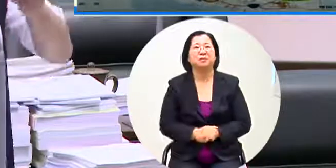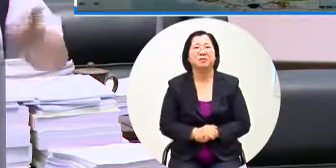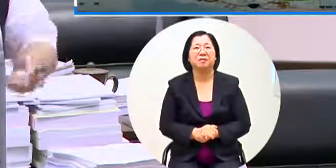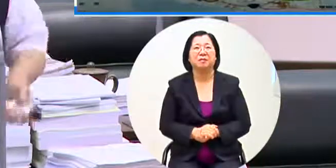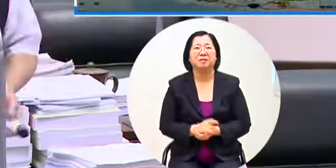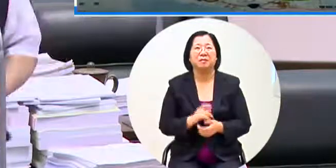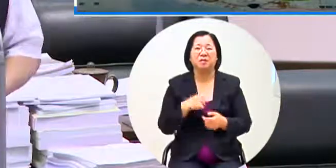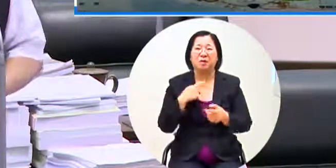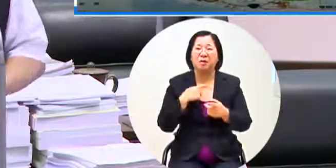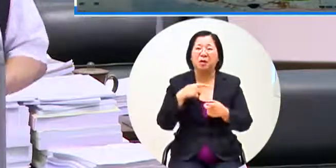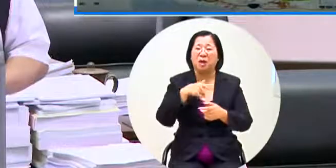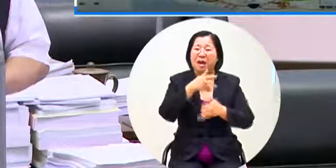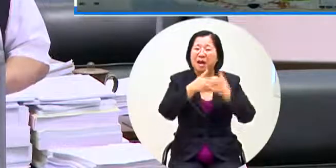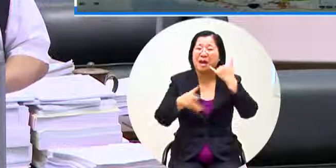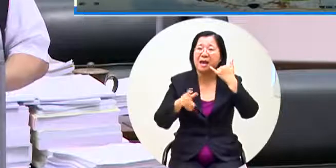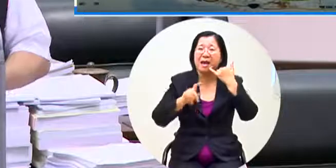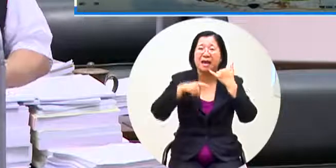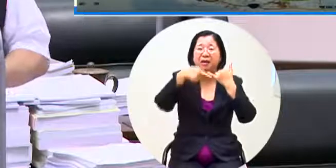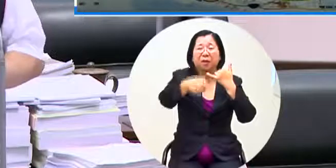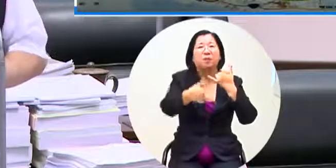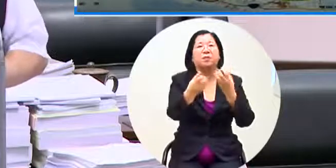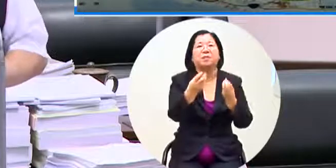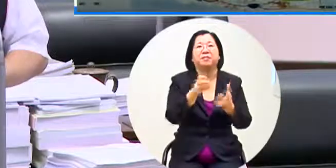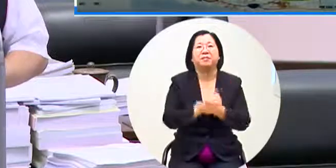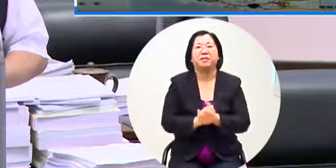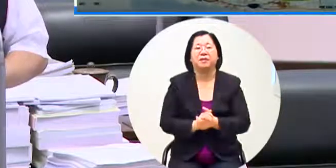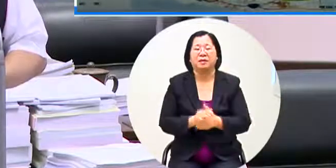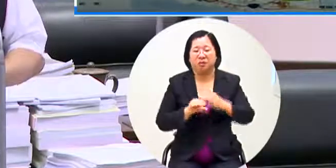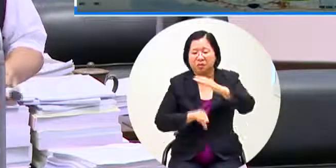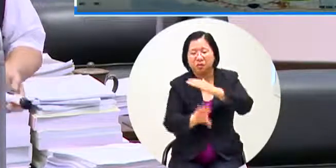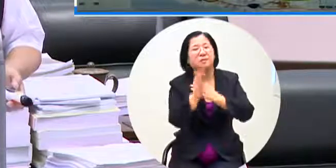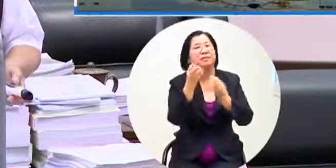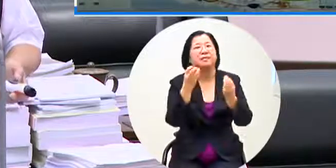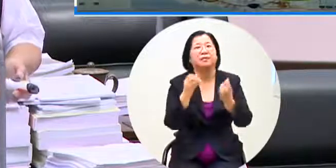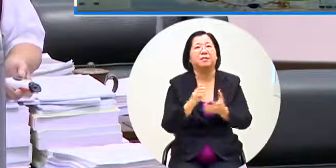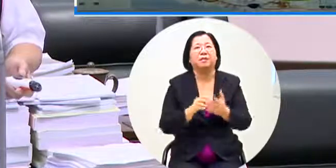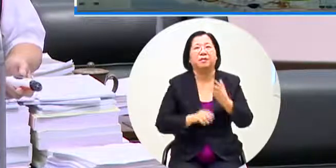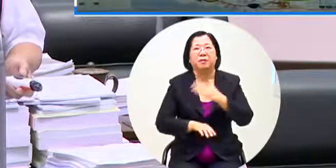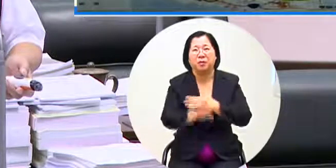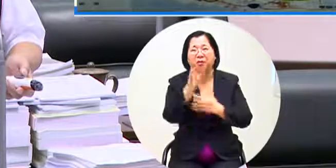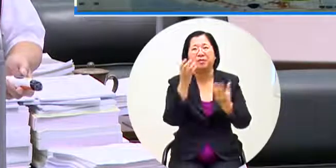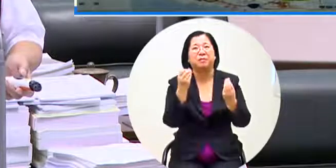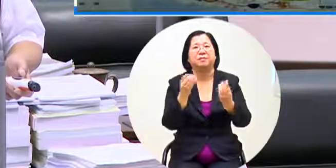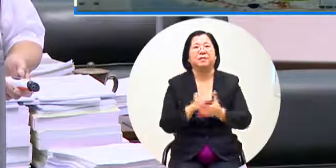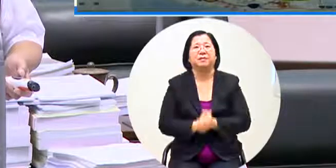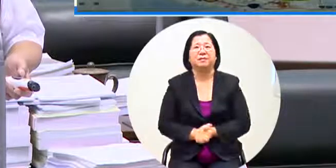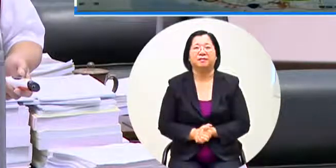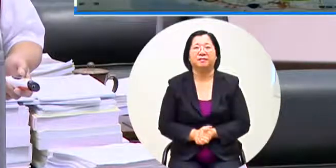条，这比高架比哇比这个什么